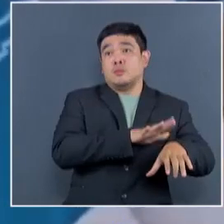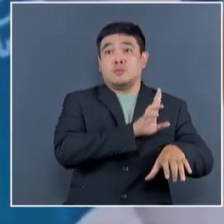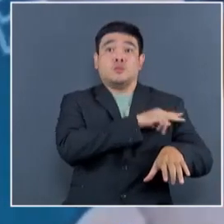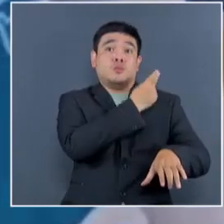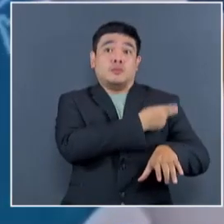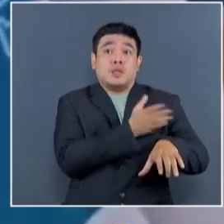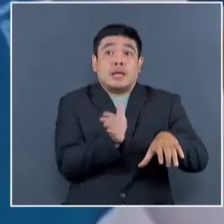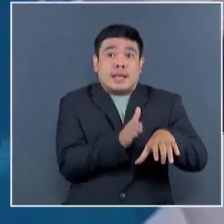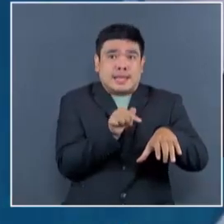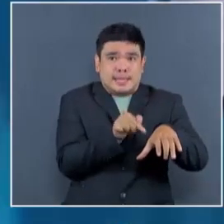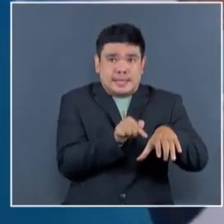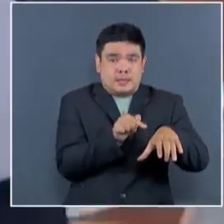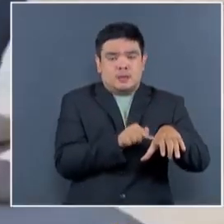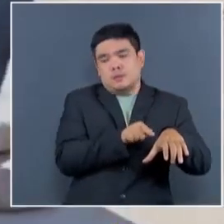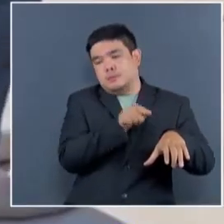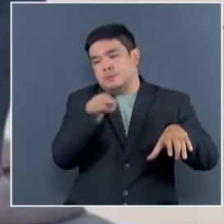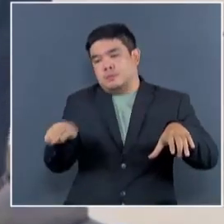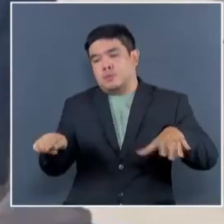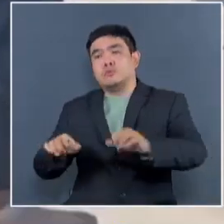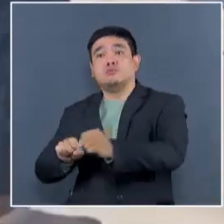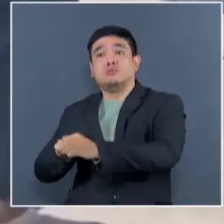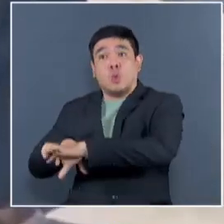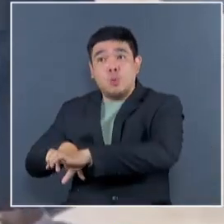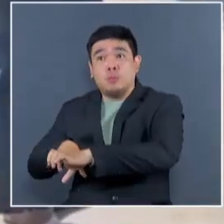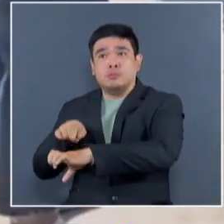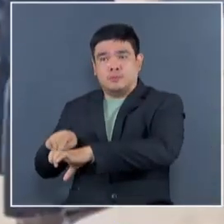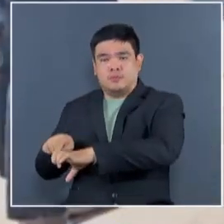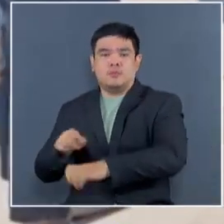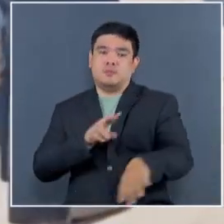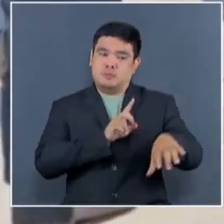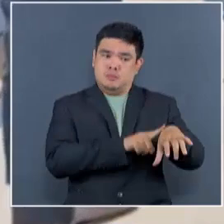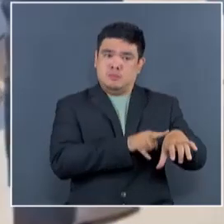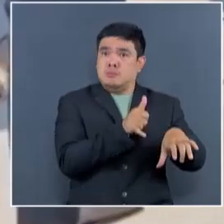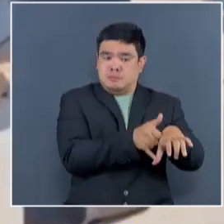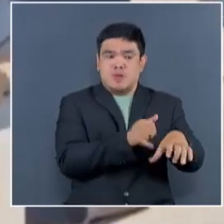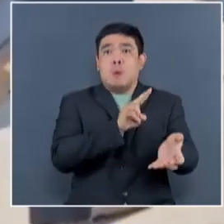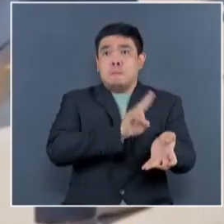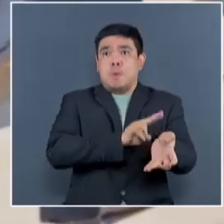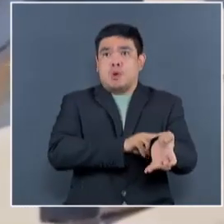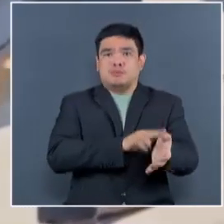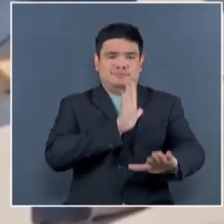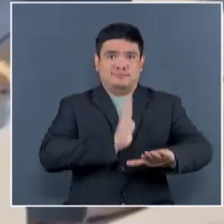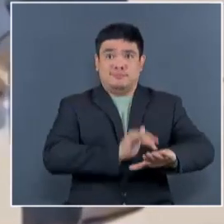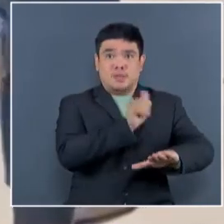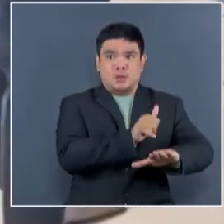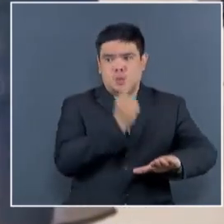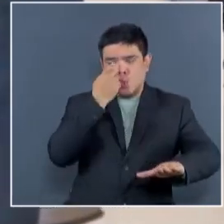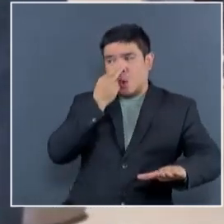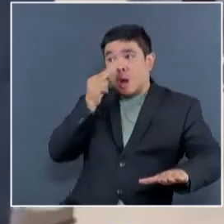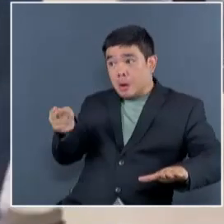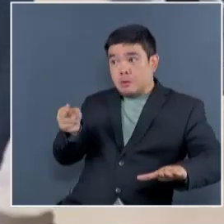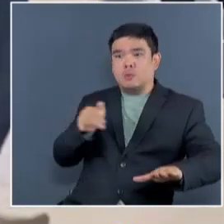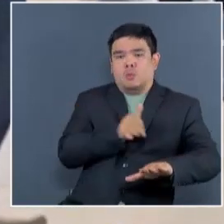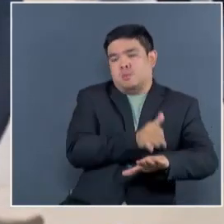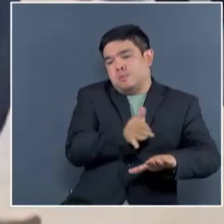พัทยาสาขาบางเสรฮะก็มีคุณหมอปาจรีเวียงแก้วเป็นแพทย์ประจำคลินิกที่เนี่ยแหละครับพอคุณหมอทราบข่าวคุณหมอ